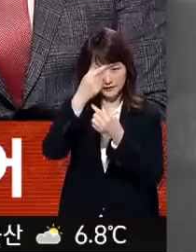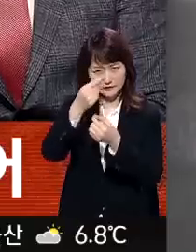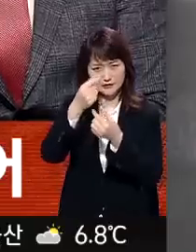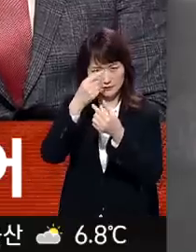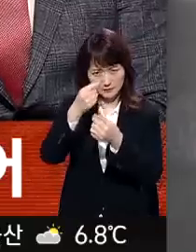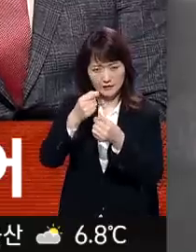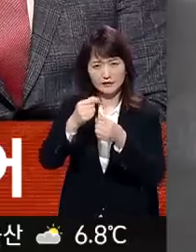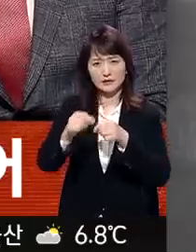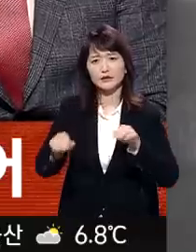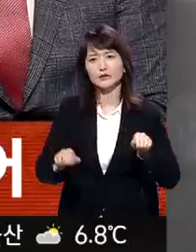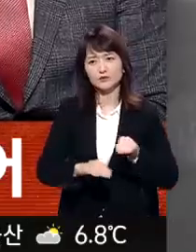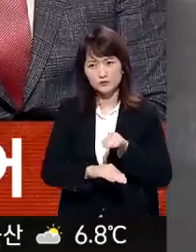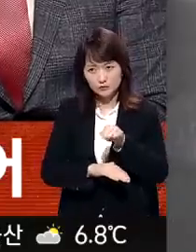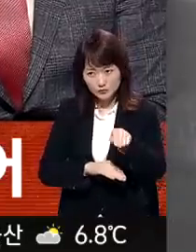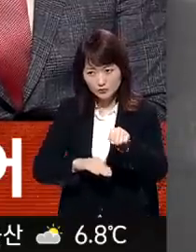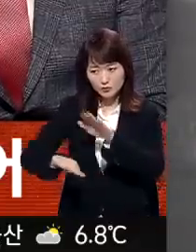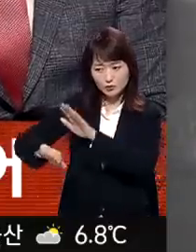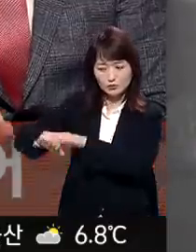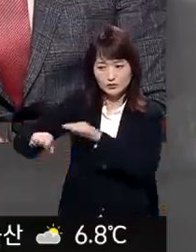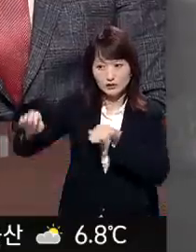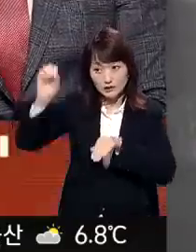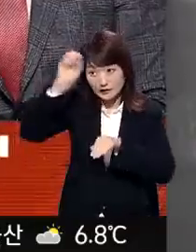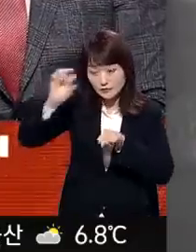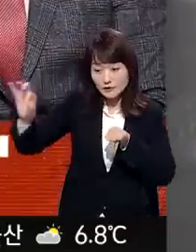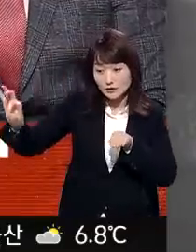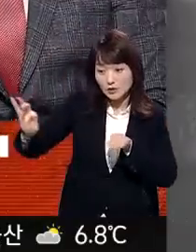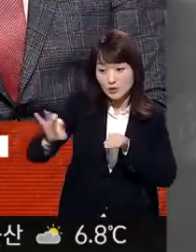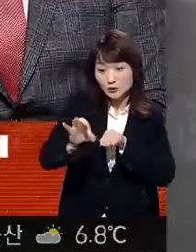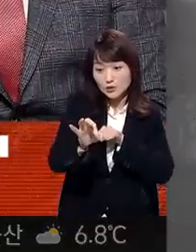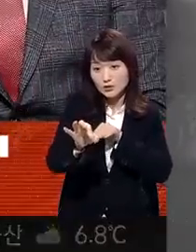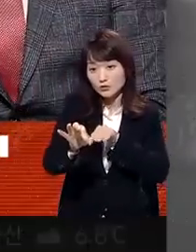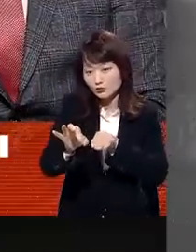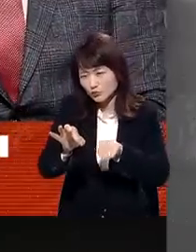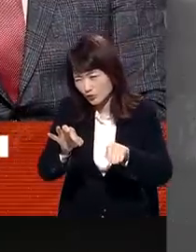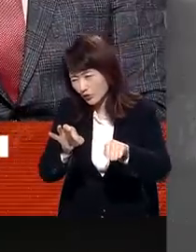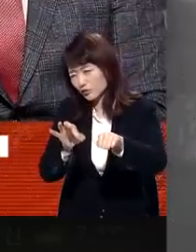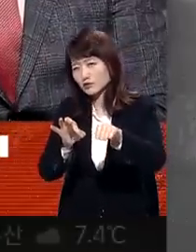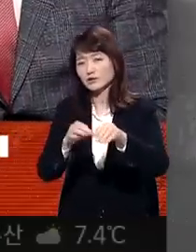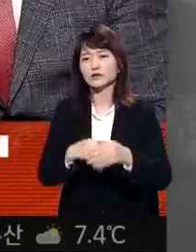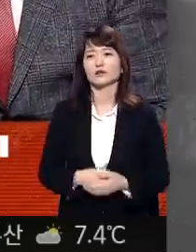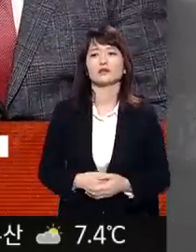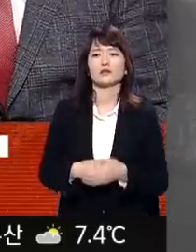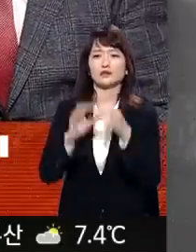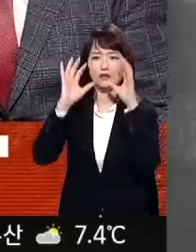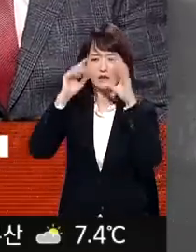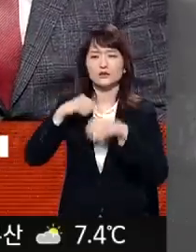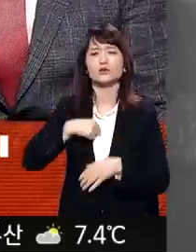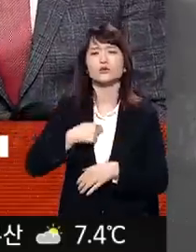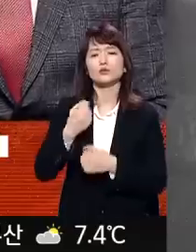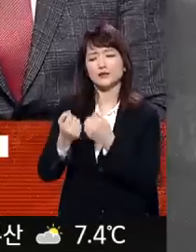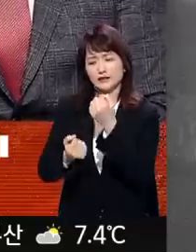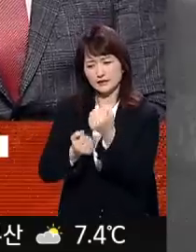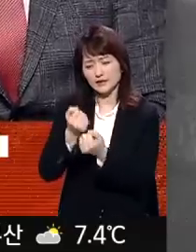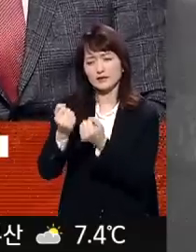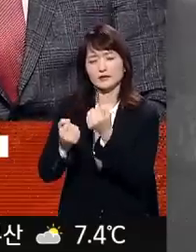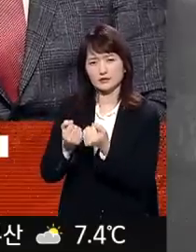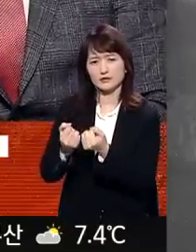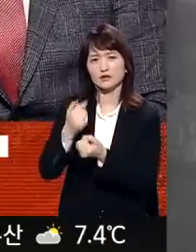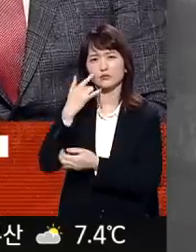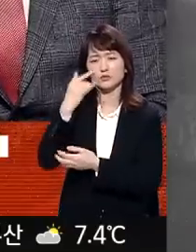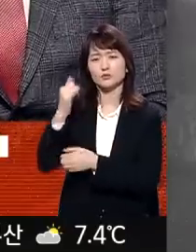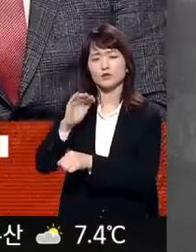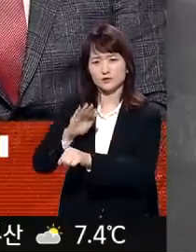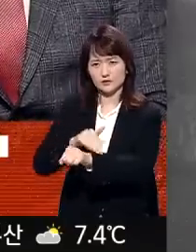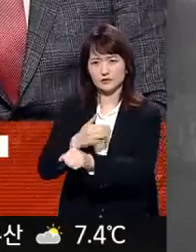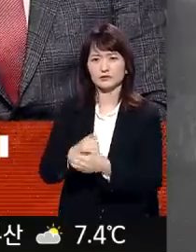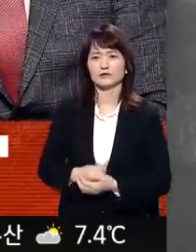것 같으니까 좀 천천히 가셔야 될 뿐만 아니라 어린아이가 혼자 저렇게 자전거 타는 건 부모들이 책임이 있기 때문에 부모들이